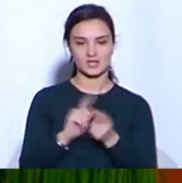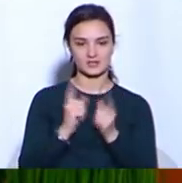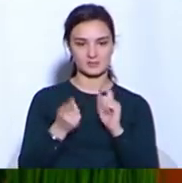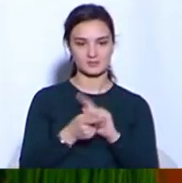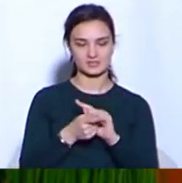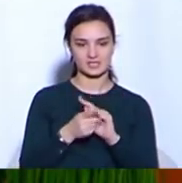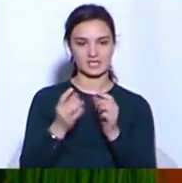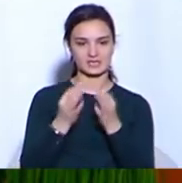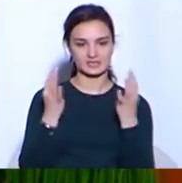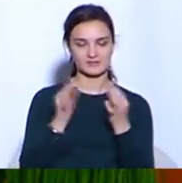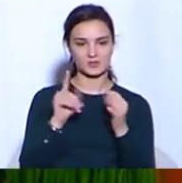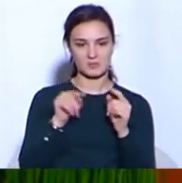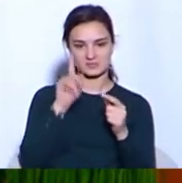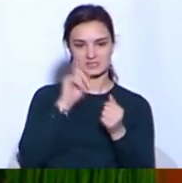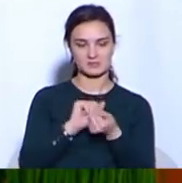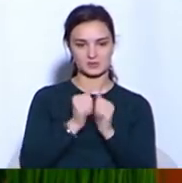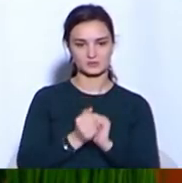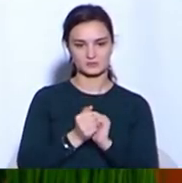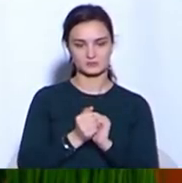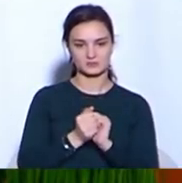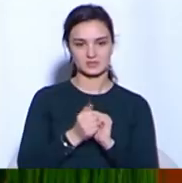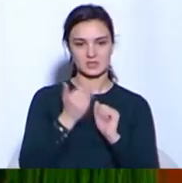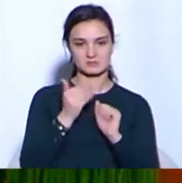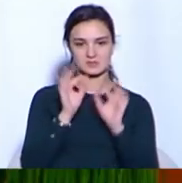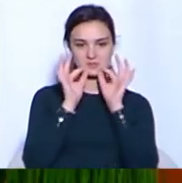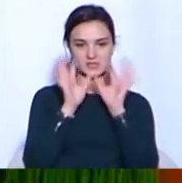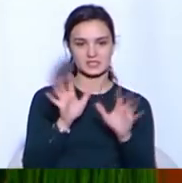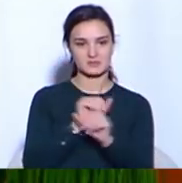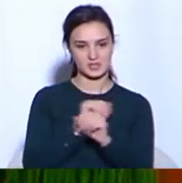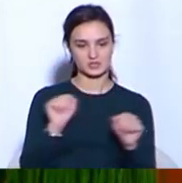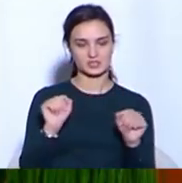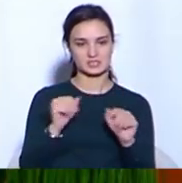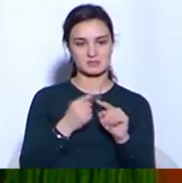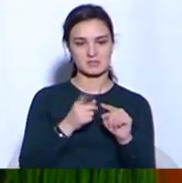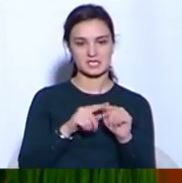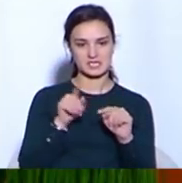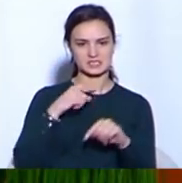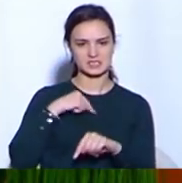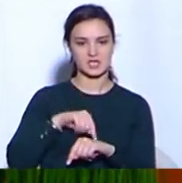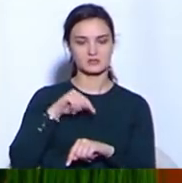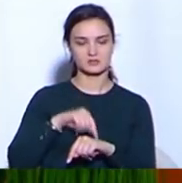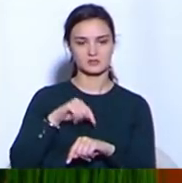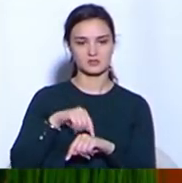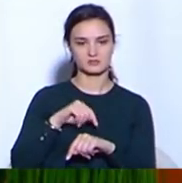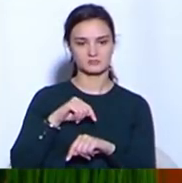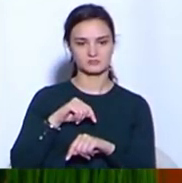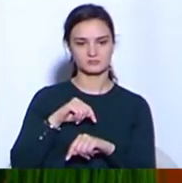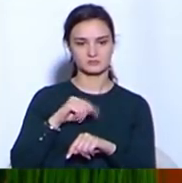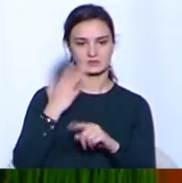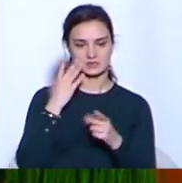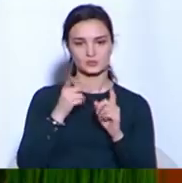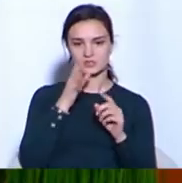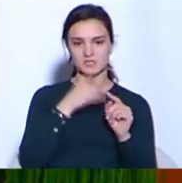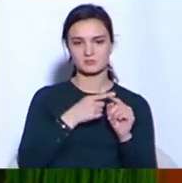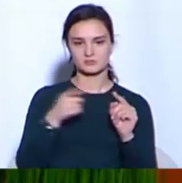არამედ ეთქვა, რომ ამის დამახსოვრება და ამის პატიება არ შეიძლება. ეს განცდა რეალურად